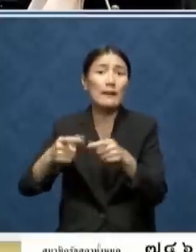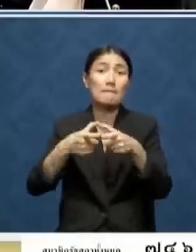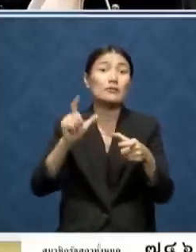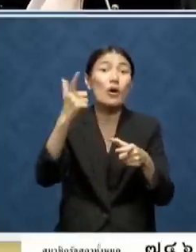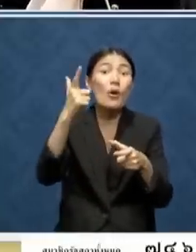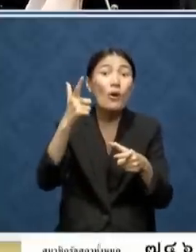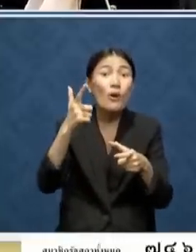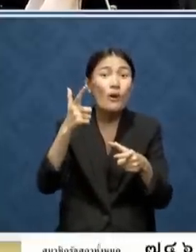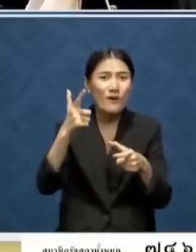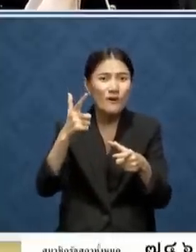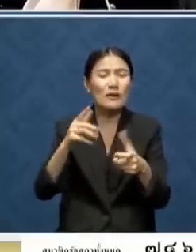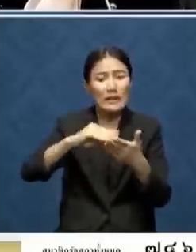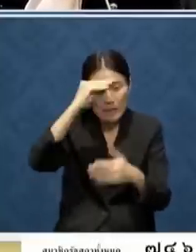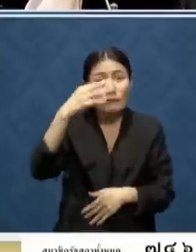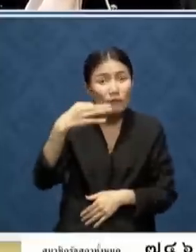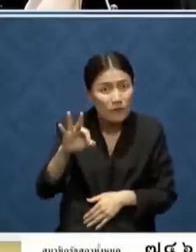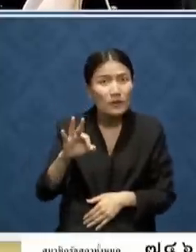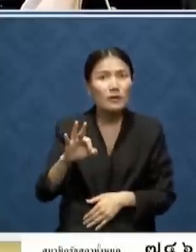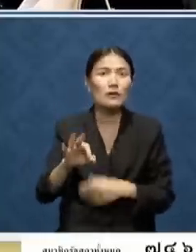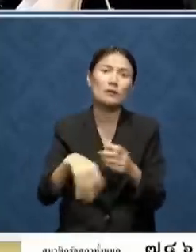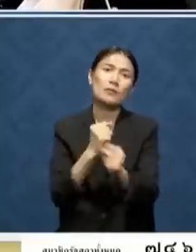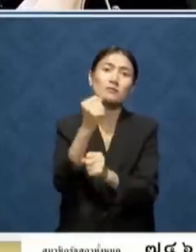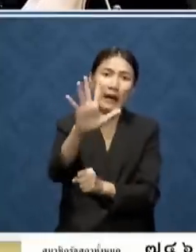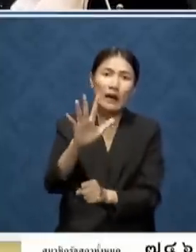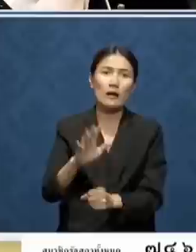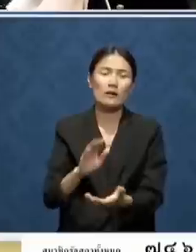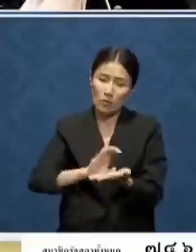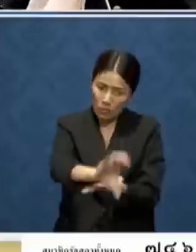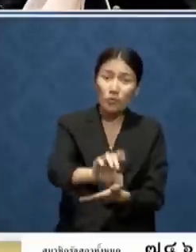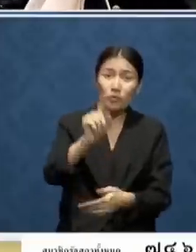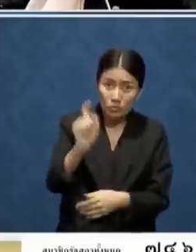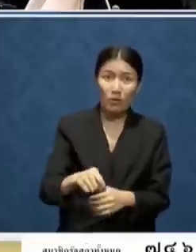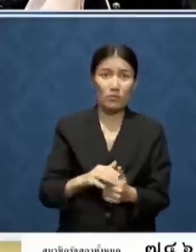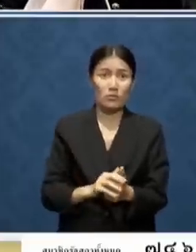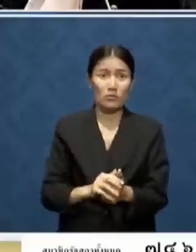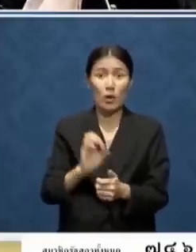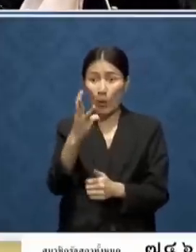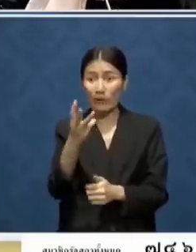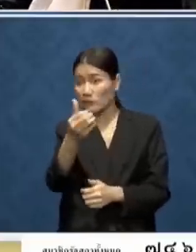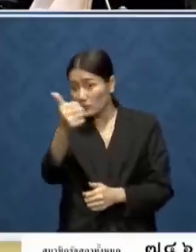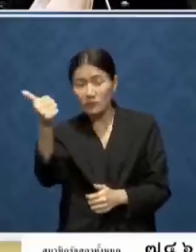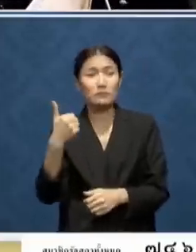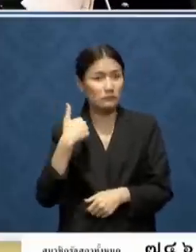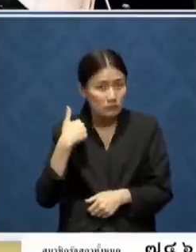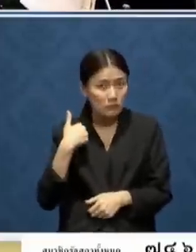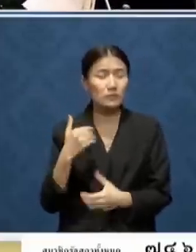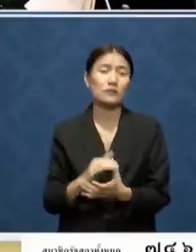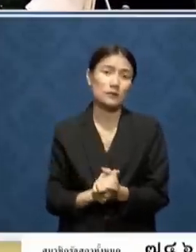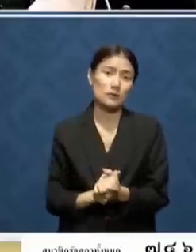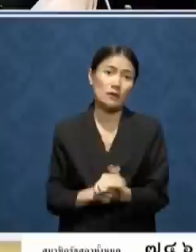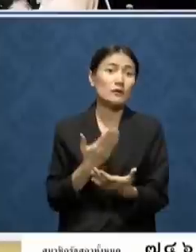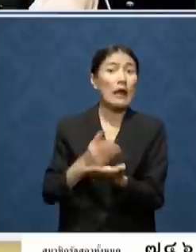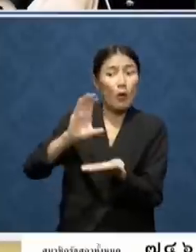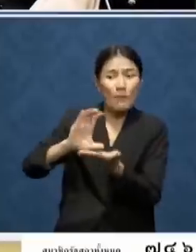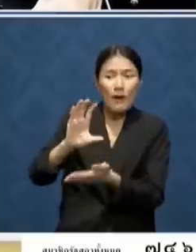ประกันสุขภาพแล้วก็เรียนฟรี 15ปีนะคะยังไม่ได้พูดถึงสวัสดิการประชารัฐนะคะดังนั้นงบที่